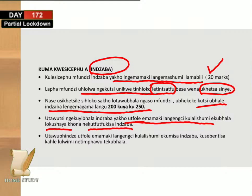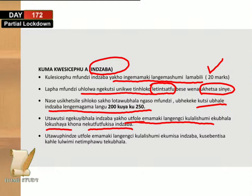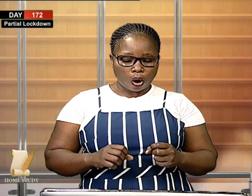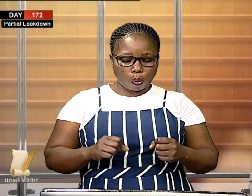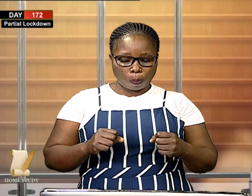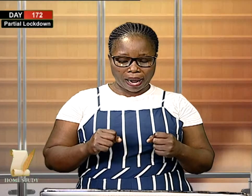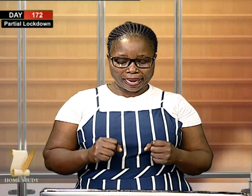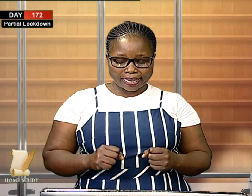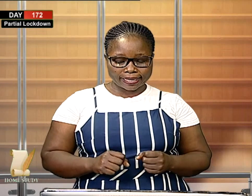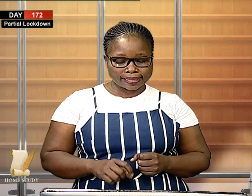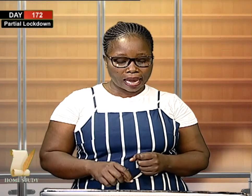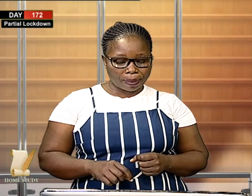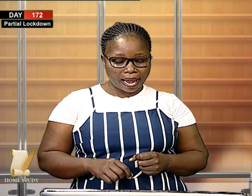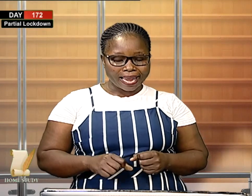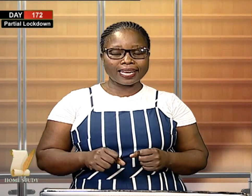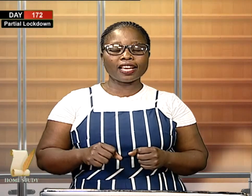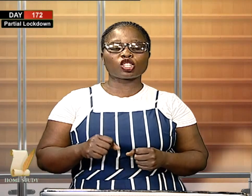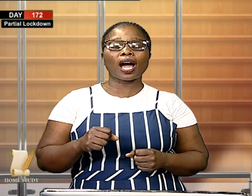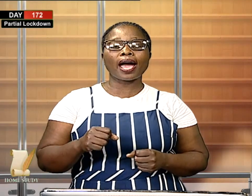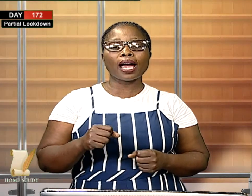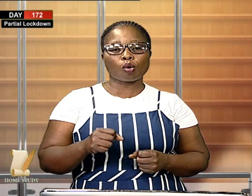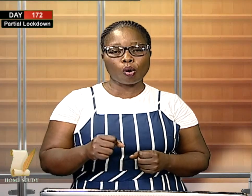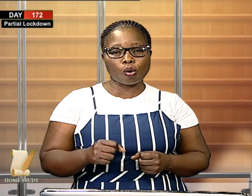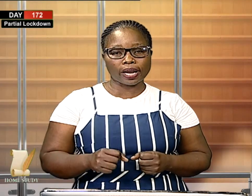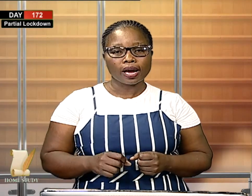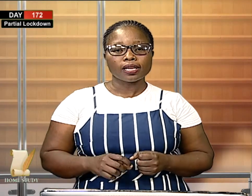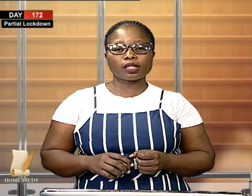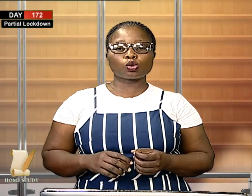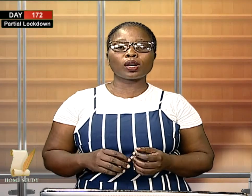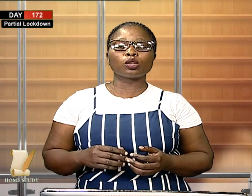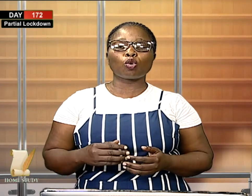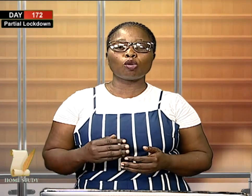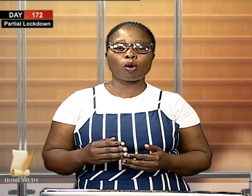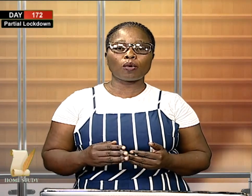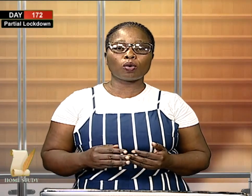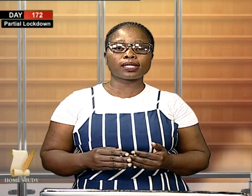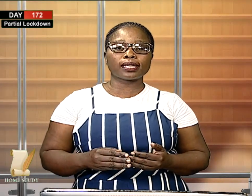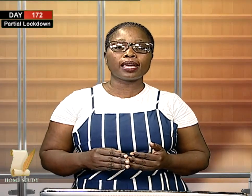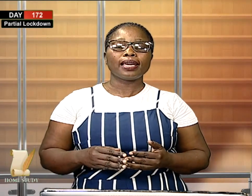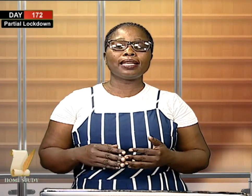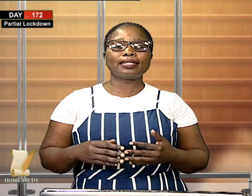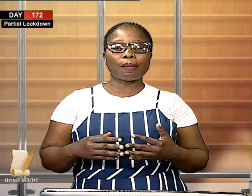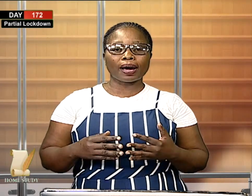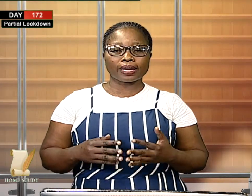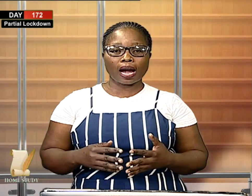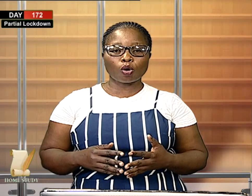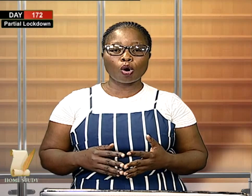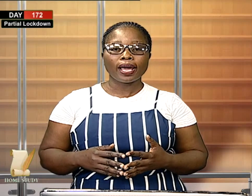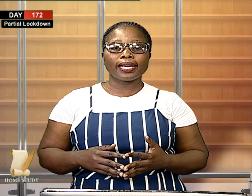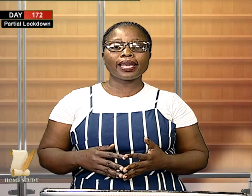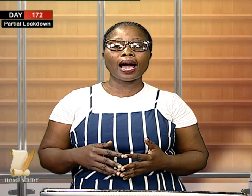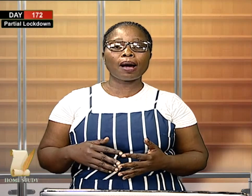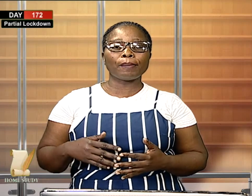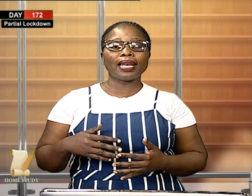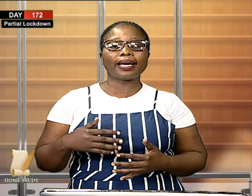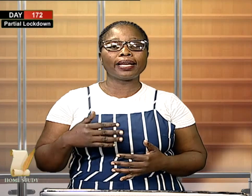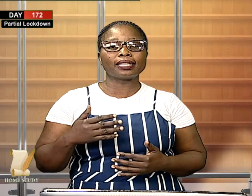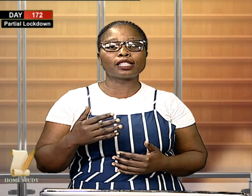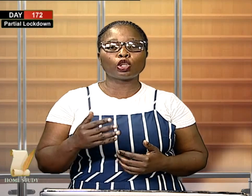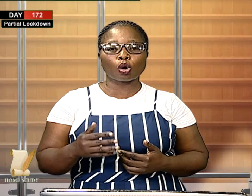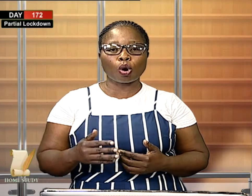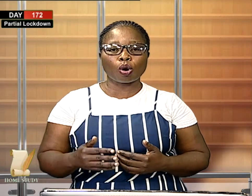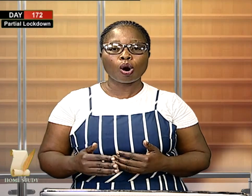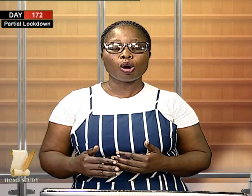nasikhuluma ngokuthi ubhale indzaba leshaya khona sisuke sikhuluma ngokuthi indzaba yakho